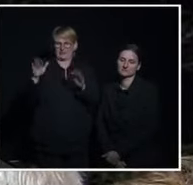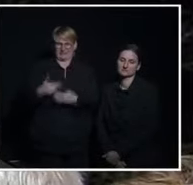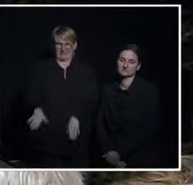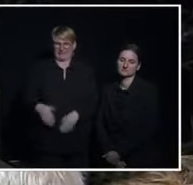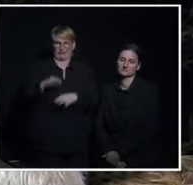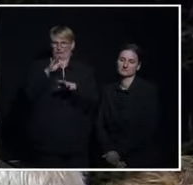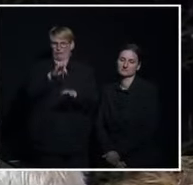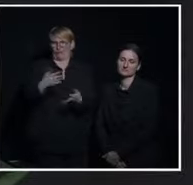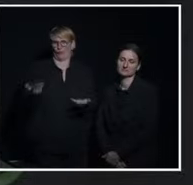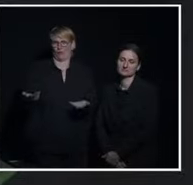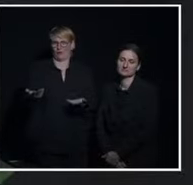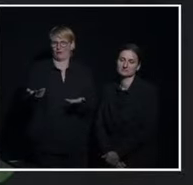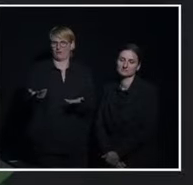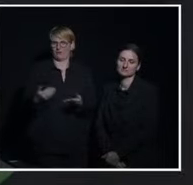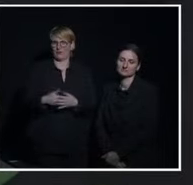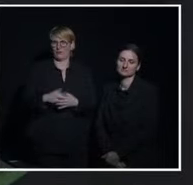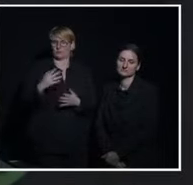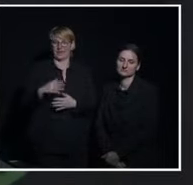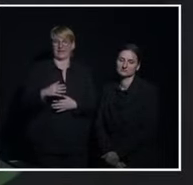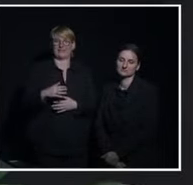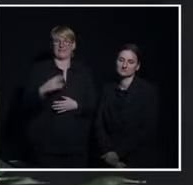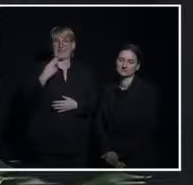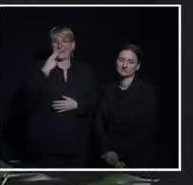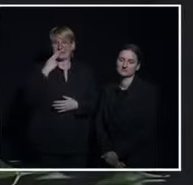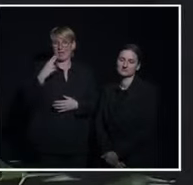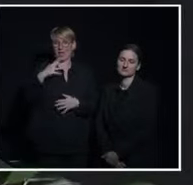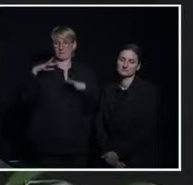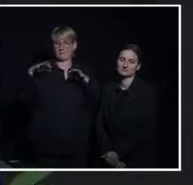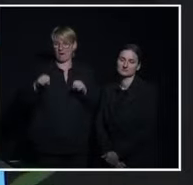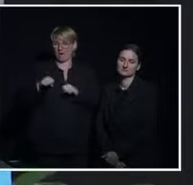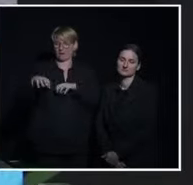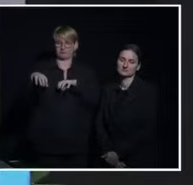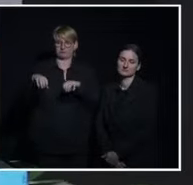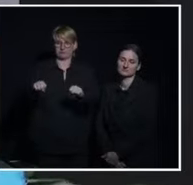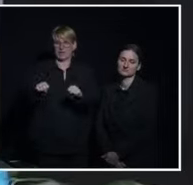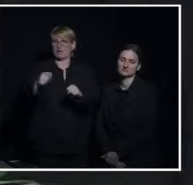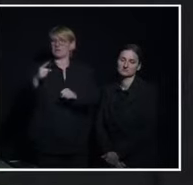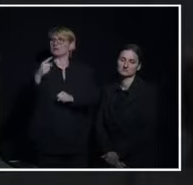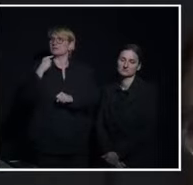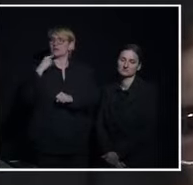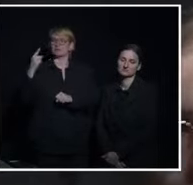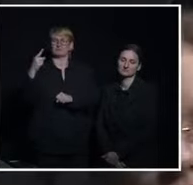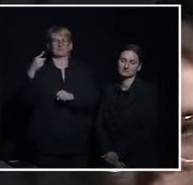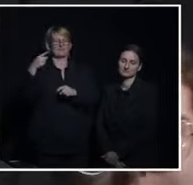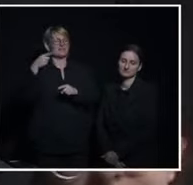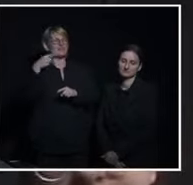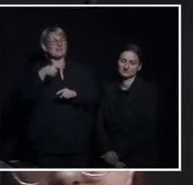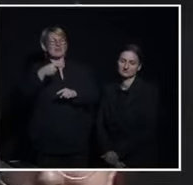Und wie dann Hitler an die Macht kam und gesagt hat,